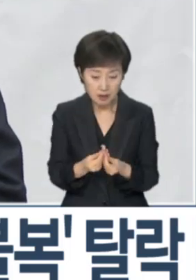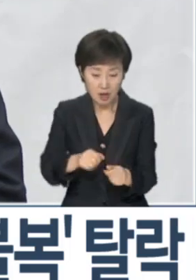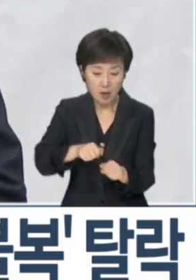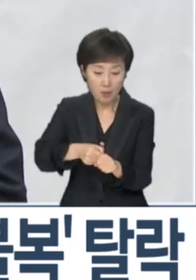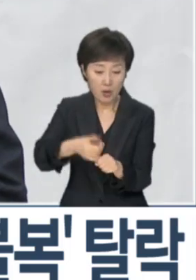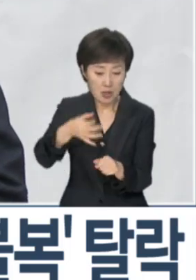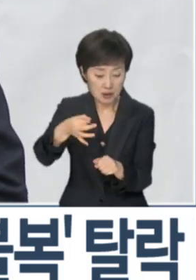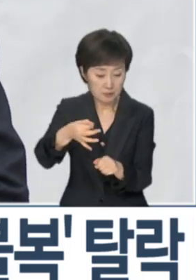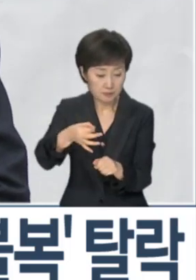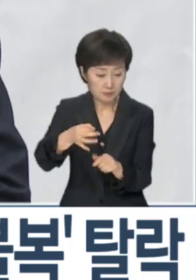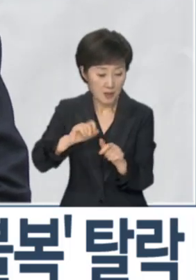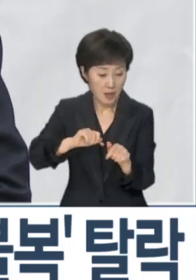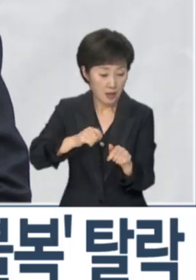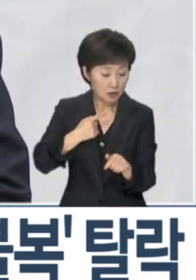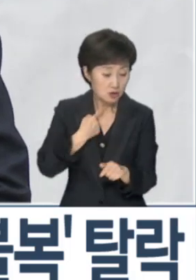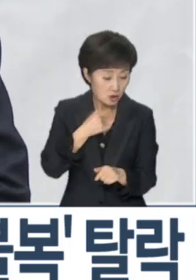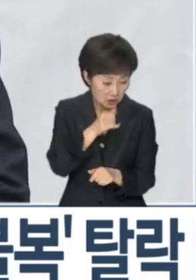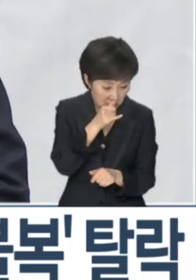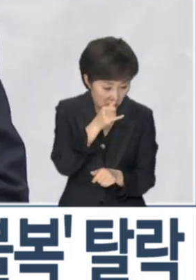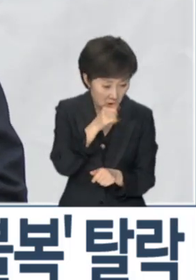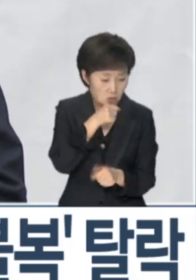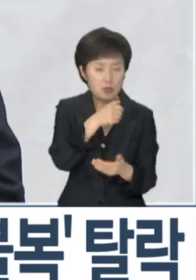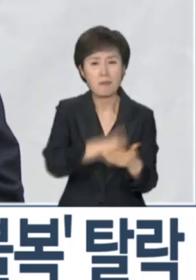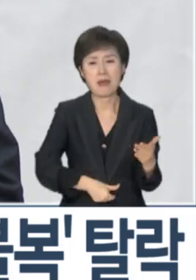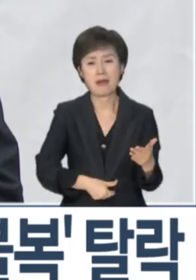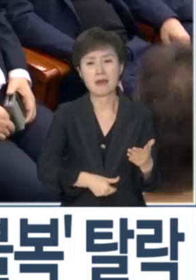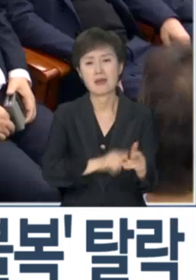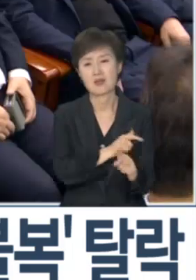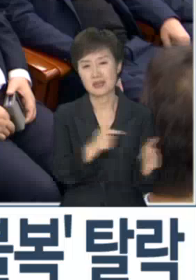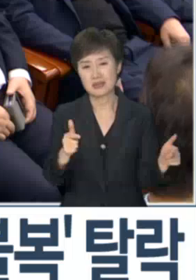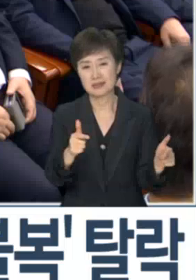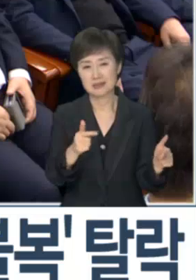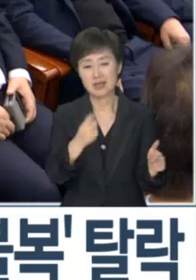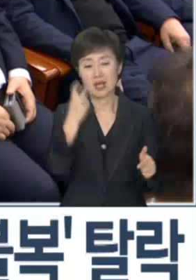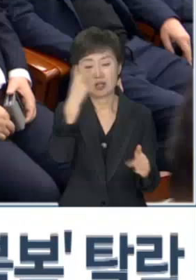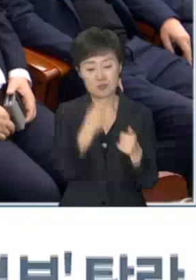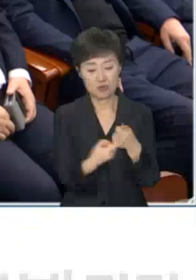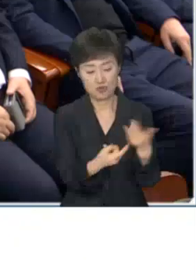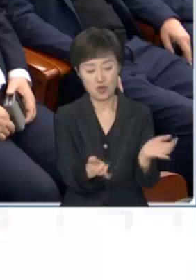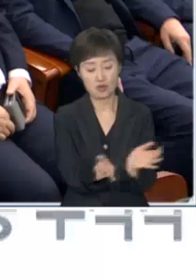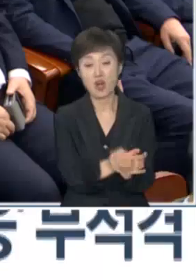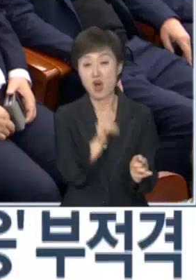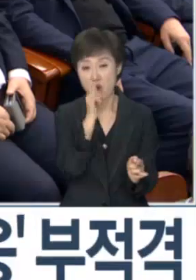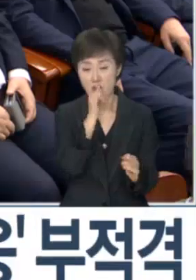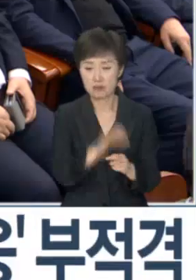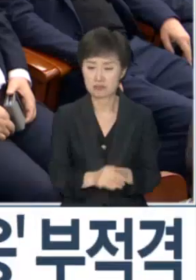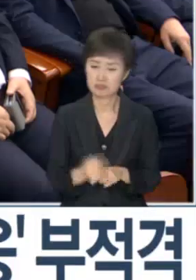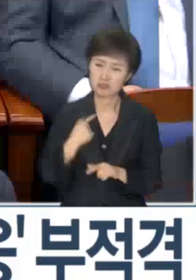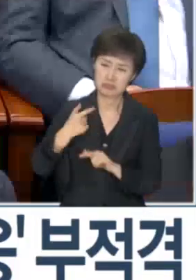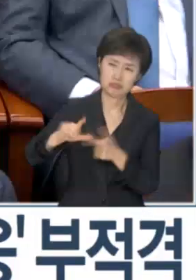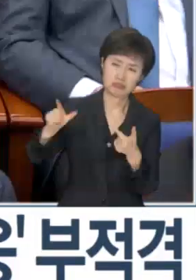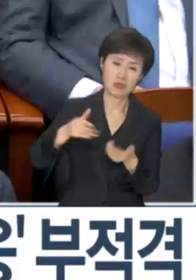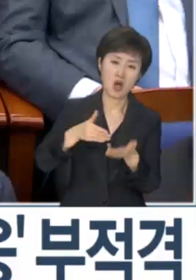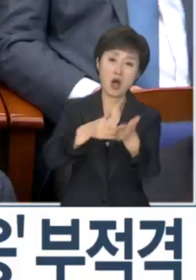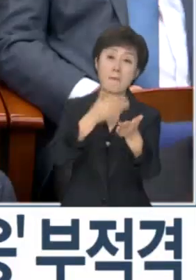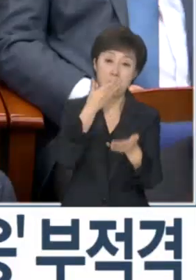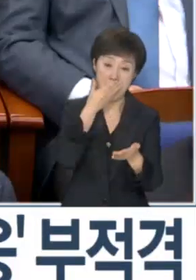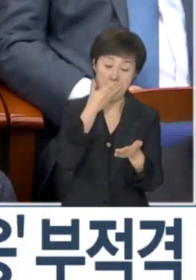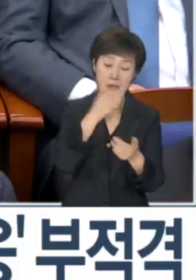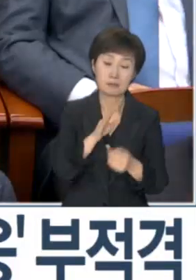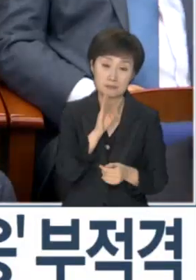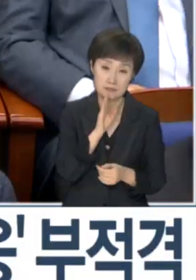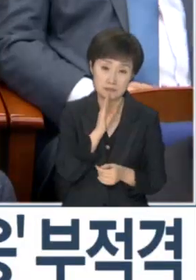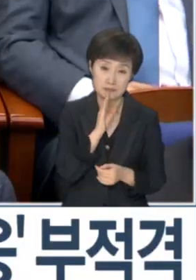있는지 그런 거에 대해서 이제 하는 거기 때문에 이거에 대해서 뭐 이의신청을 할 수 있는 것도 있고 정당에서